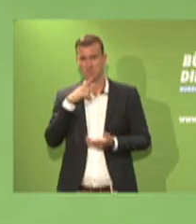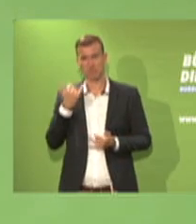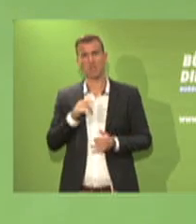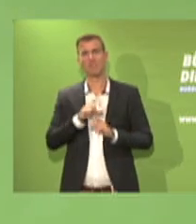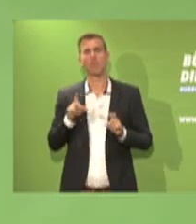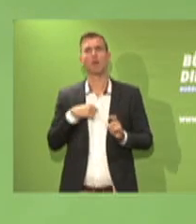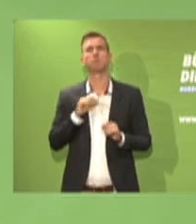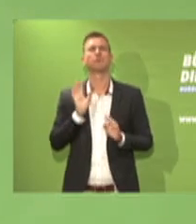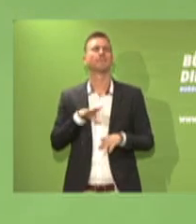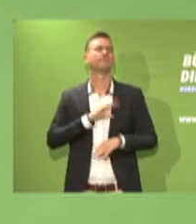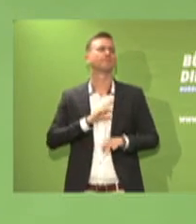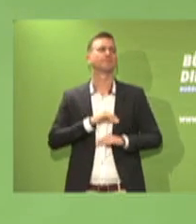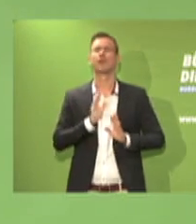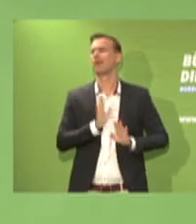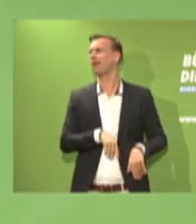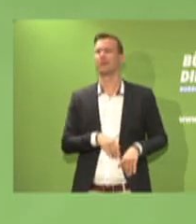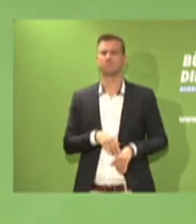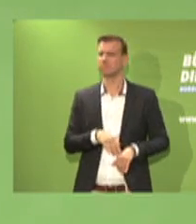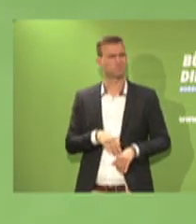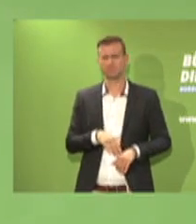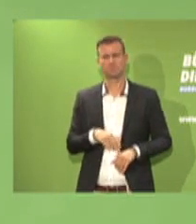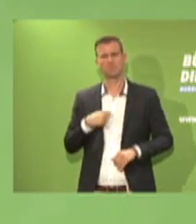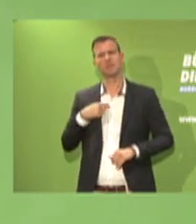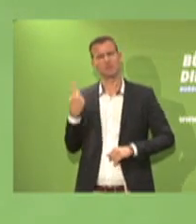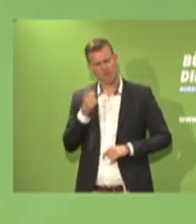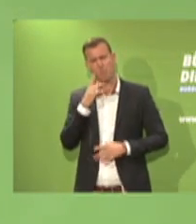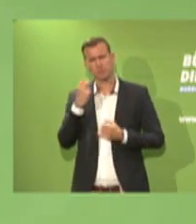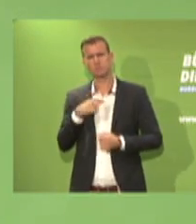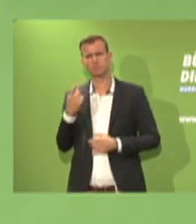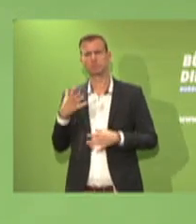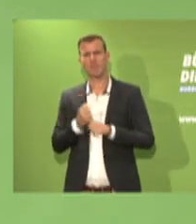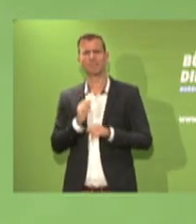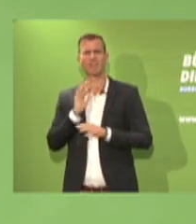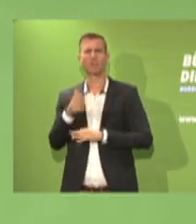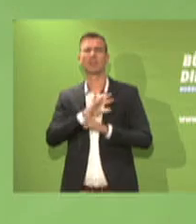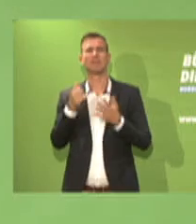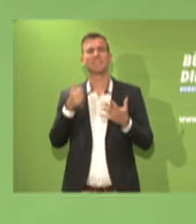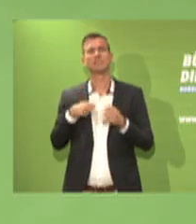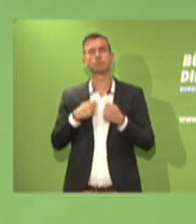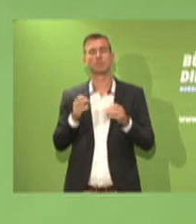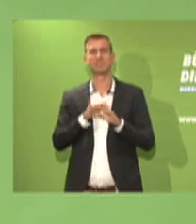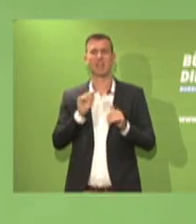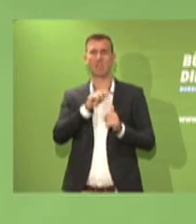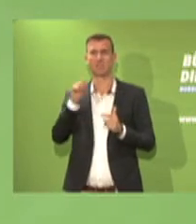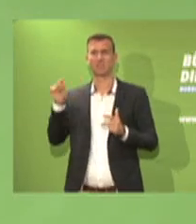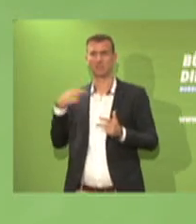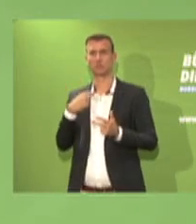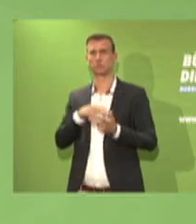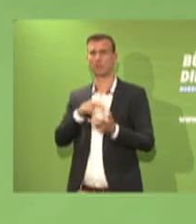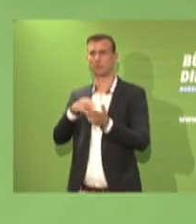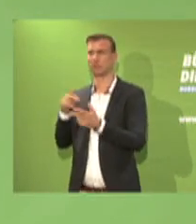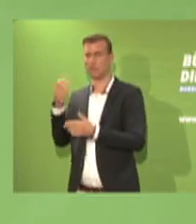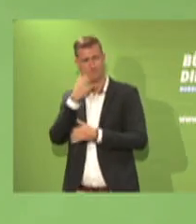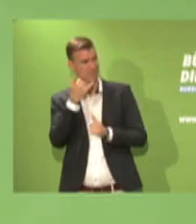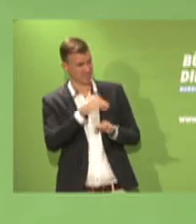nachlassen. Wir werden das zum Erfolg führen. Ich bin dort ganz sicher, wir haben 6 Bundesländer, wo wir die Zuständigkeit haben. Wenn wir Bremen